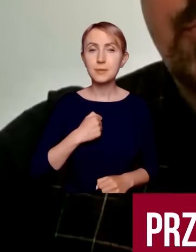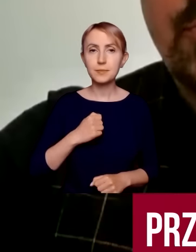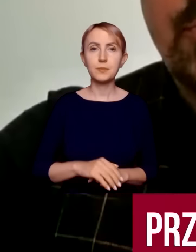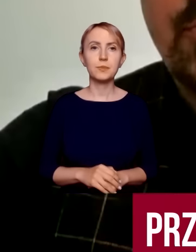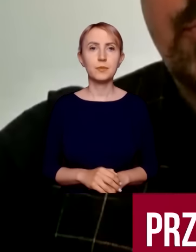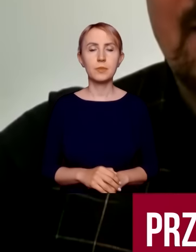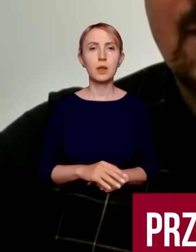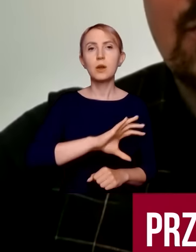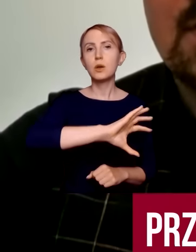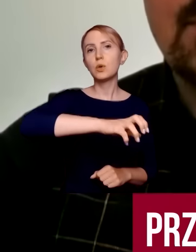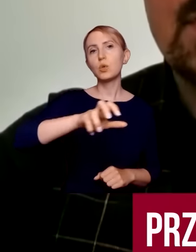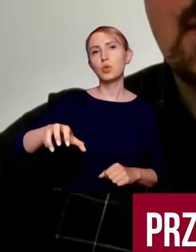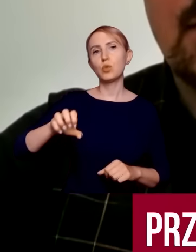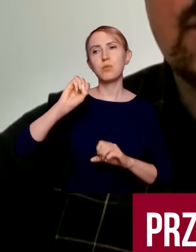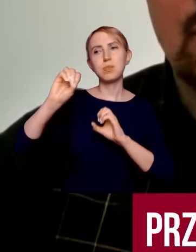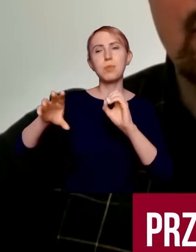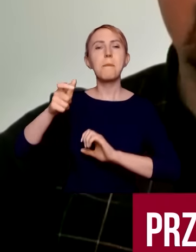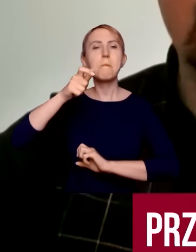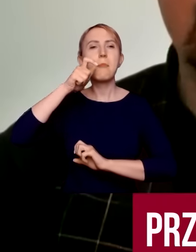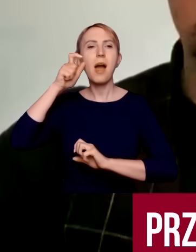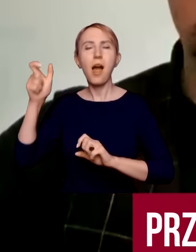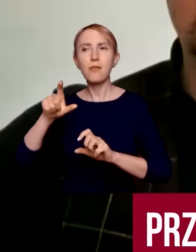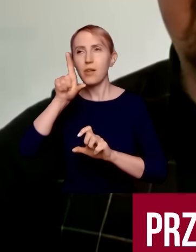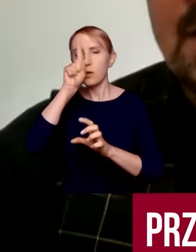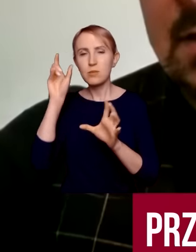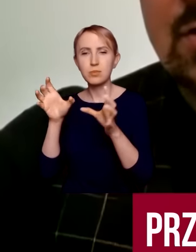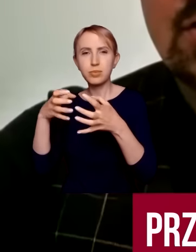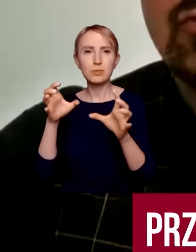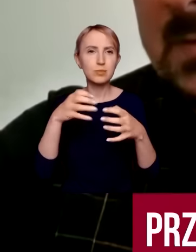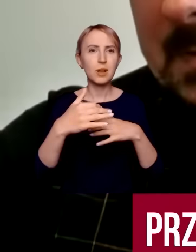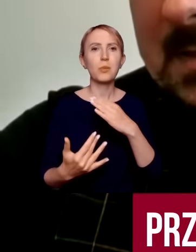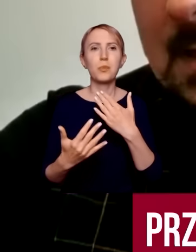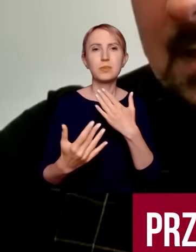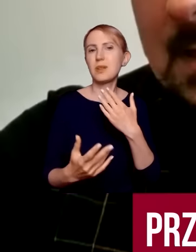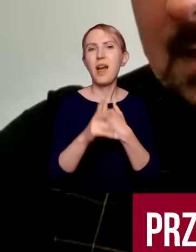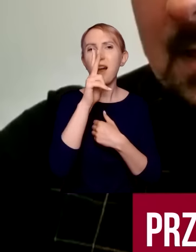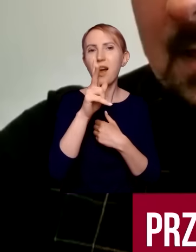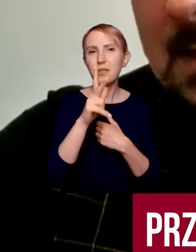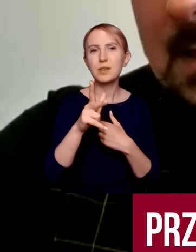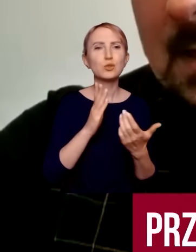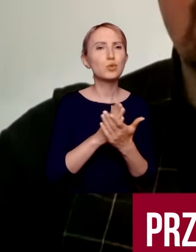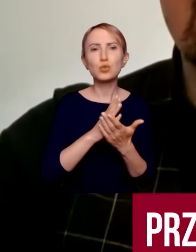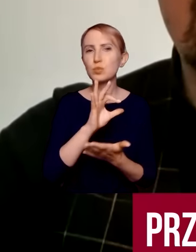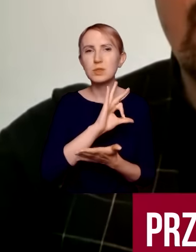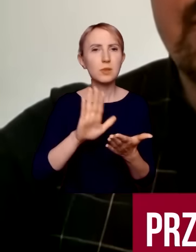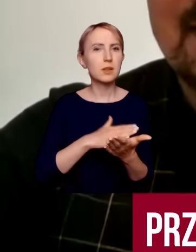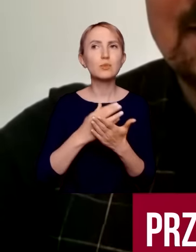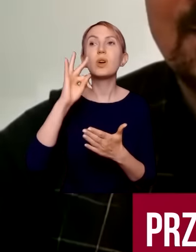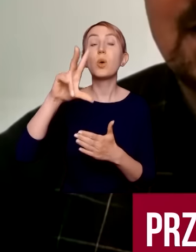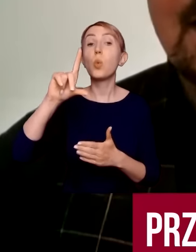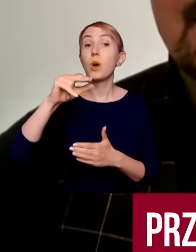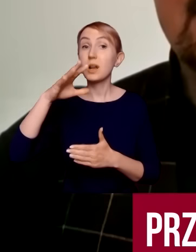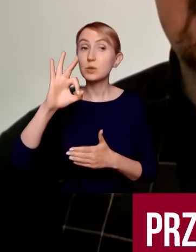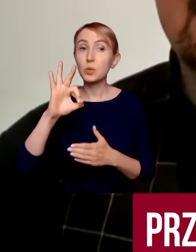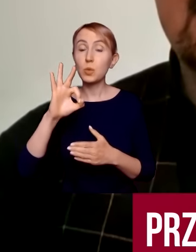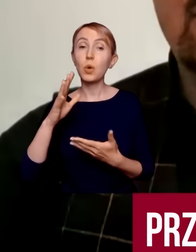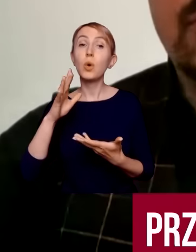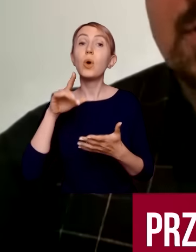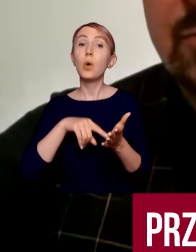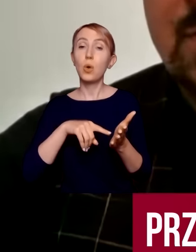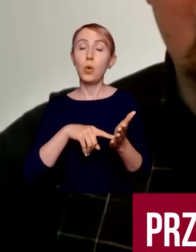grup przerzutowych, czyli tych mafii, które z Bliskiego Wschodu, czy z Afryki, czy służb specjalnych, na przykład Łukaszenki, które żerują na tym